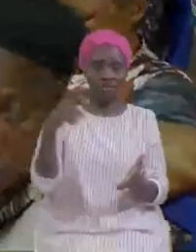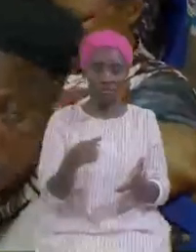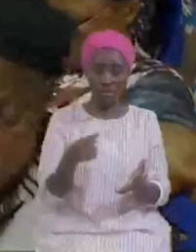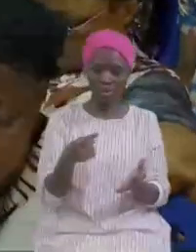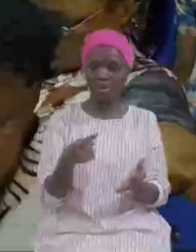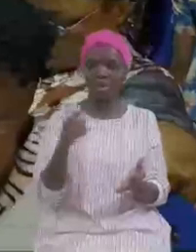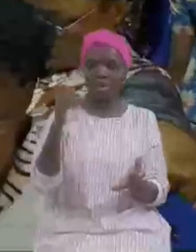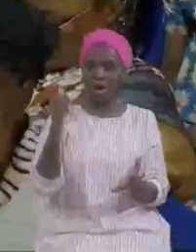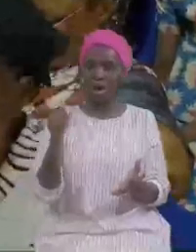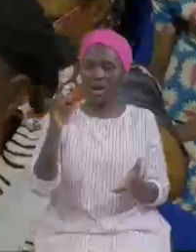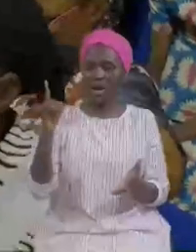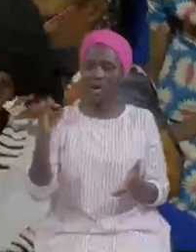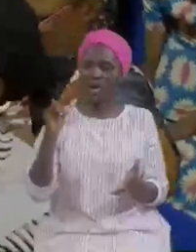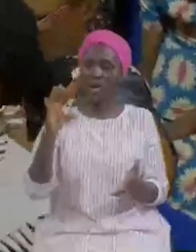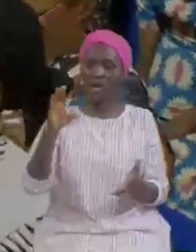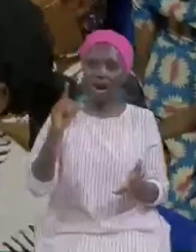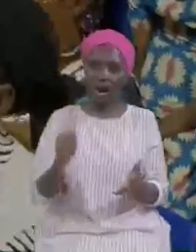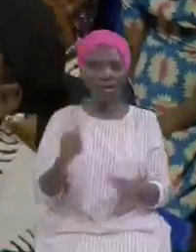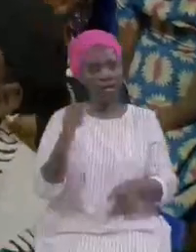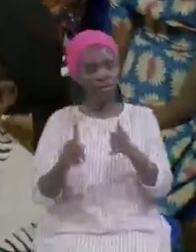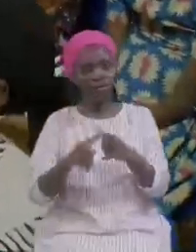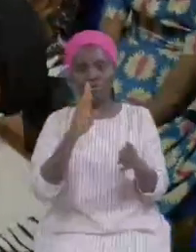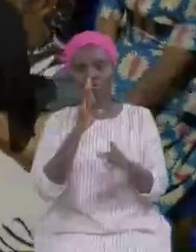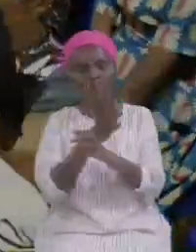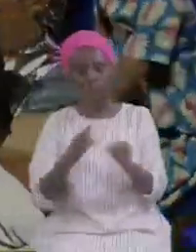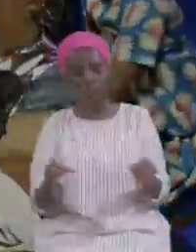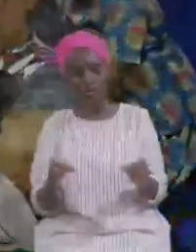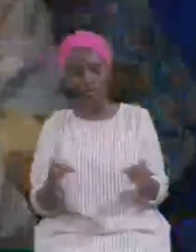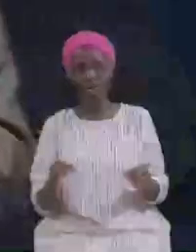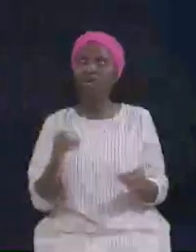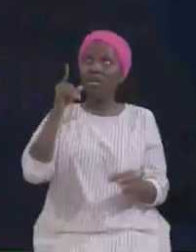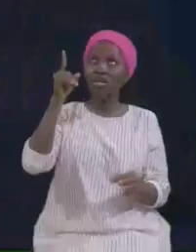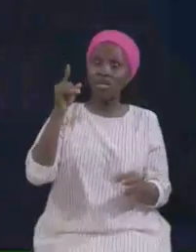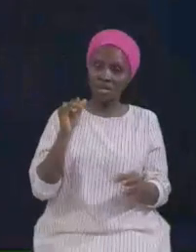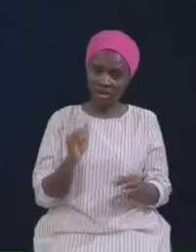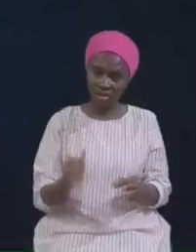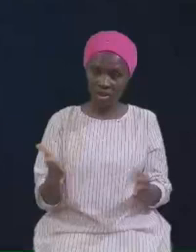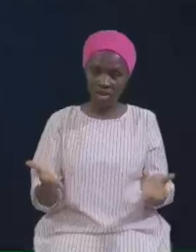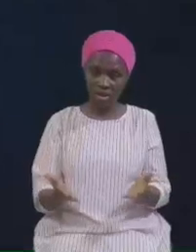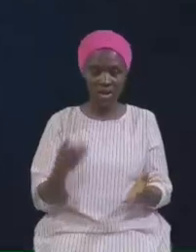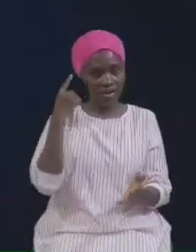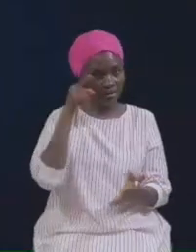Celui qui a donné la paix du cœur aux gens dans leur âme, à d'autres personnes, il est là pour toi.